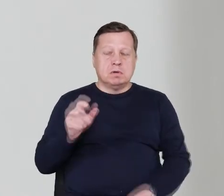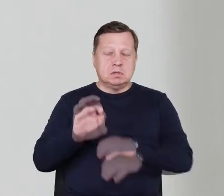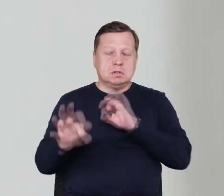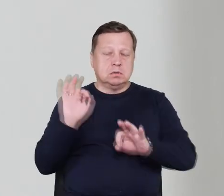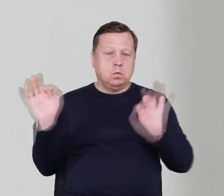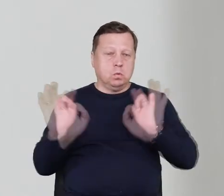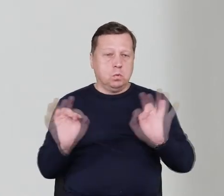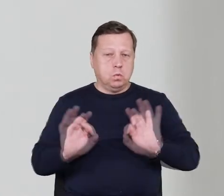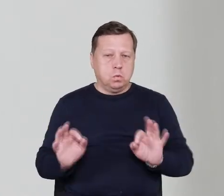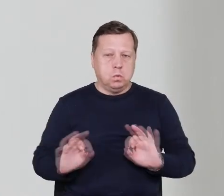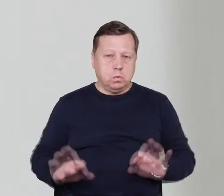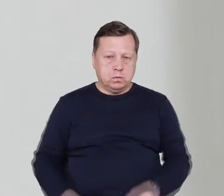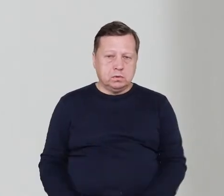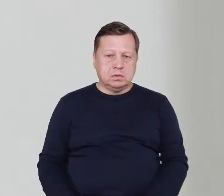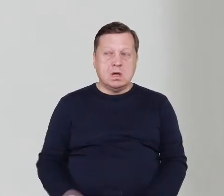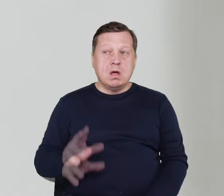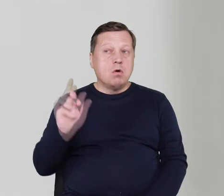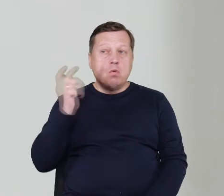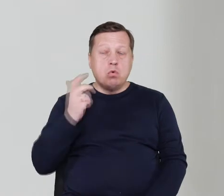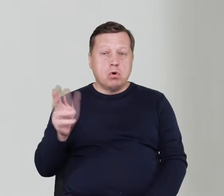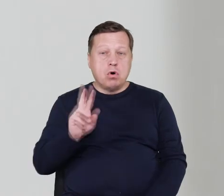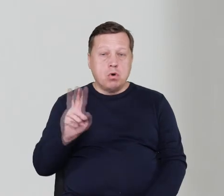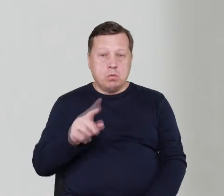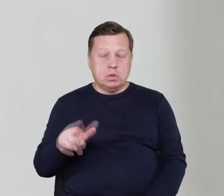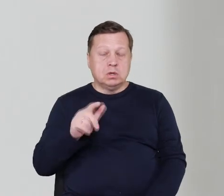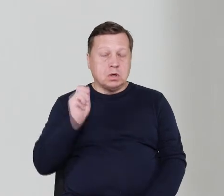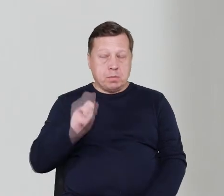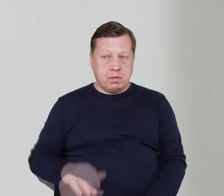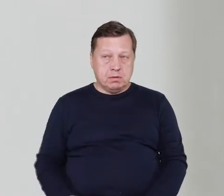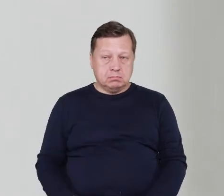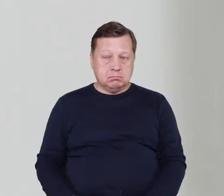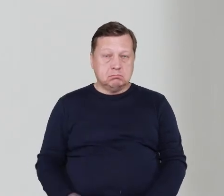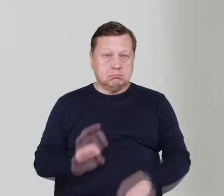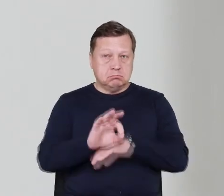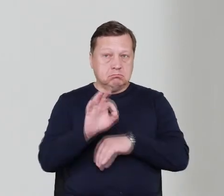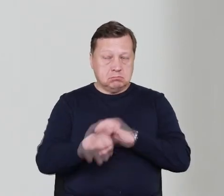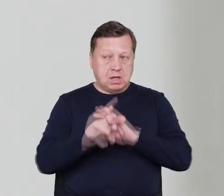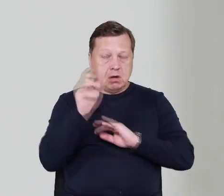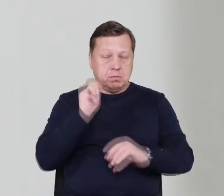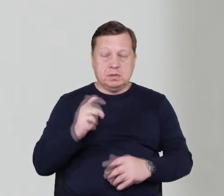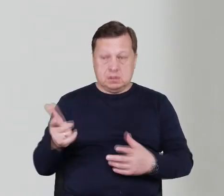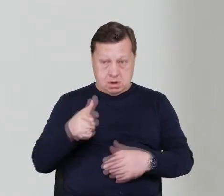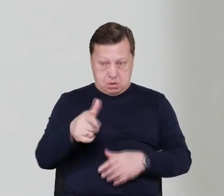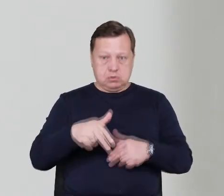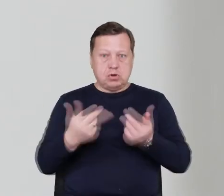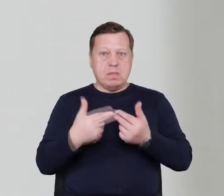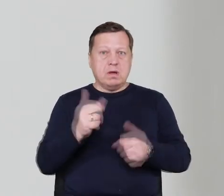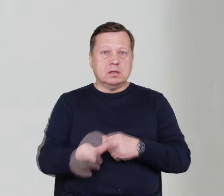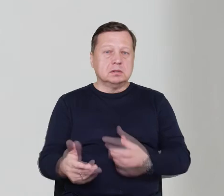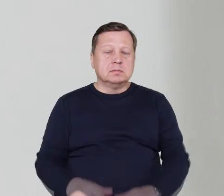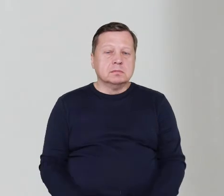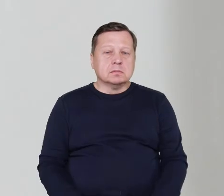w szczególności w stosunku do kobiet gdzie większość dziennikarek jest więc to też sobie proszę by wziąć to pod uwagę także